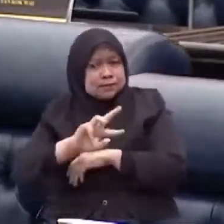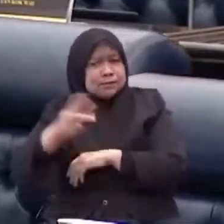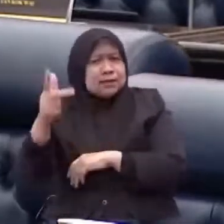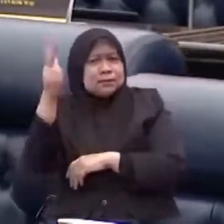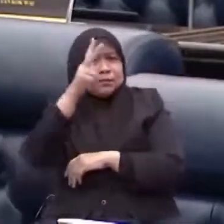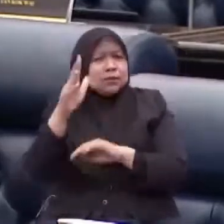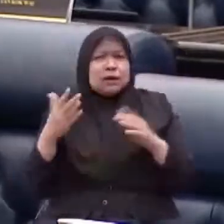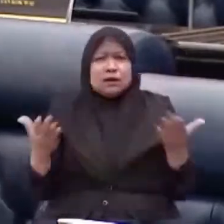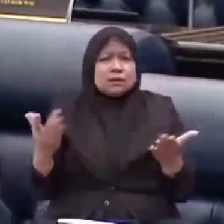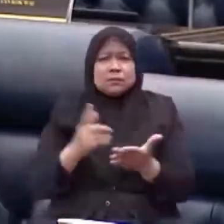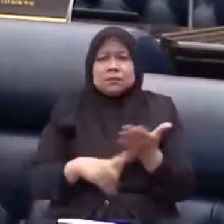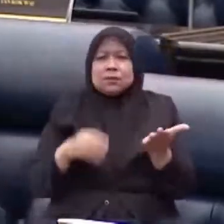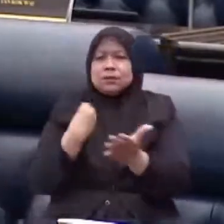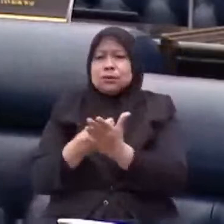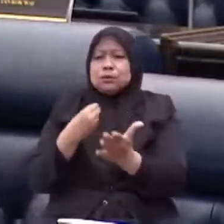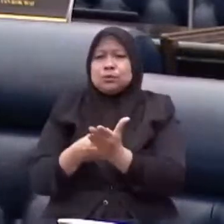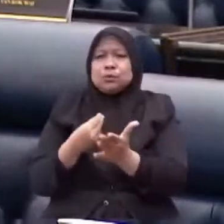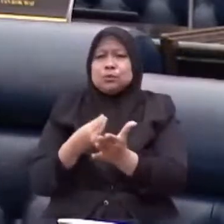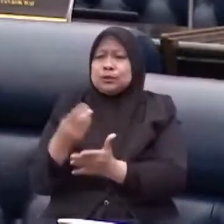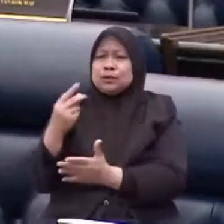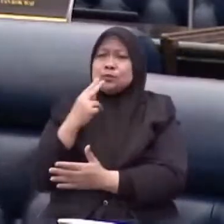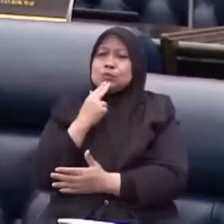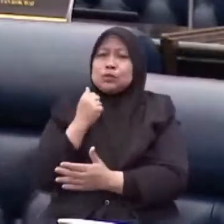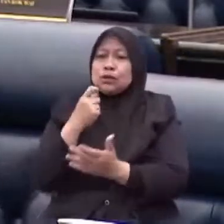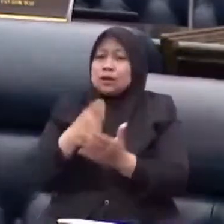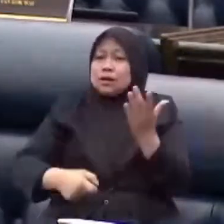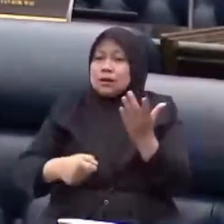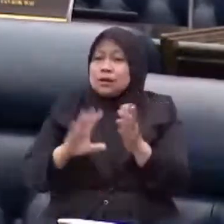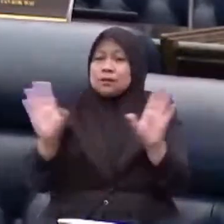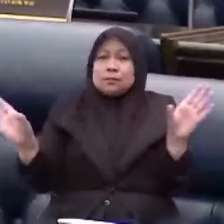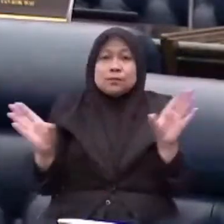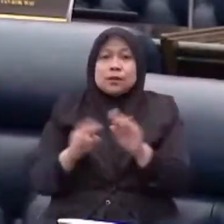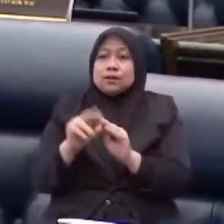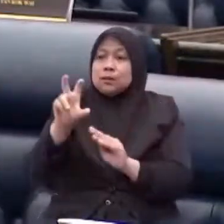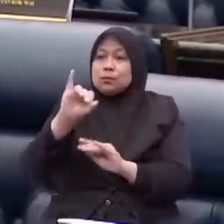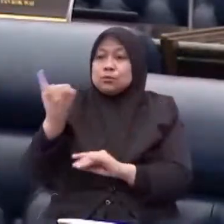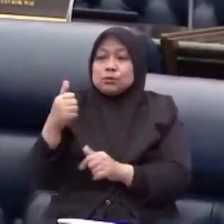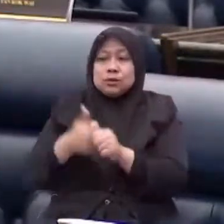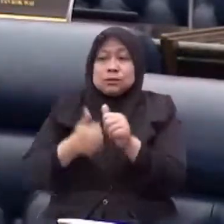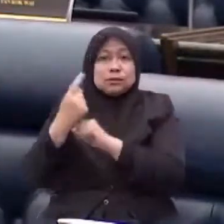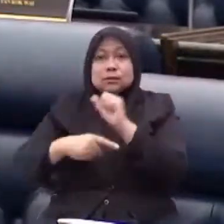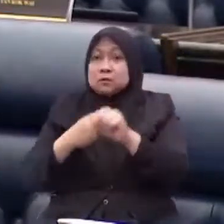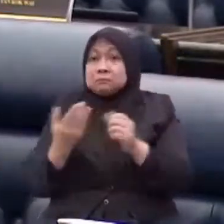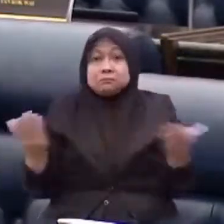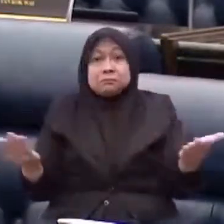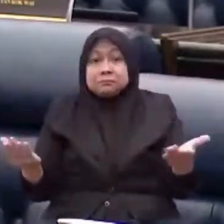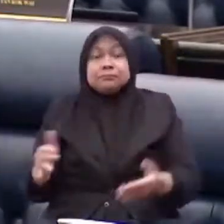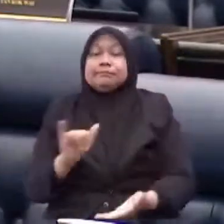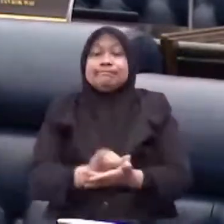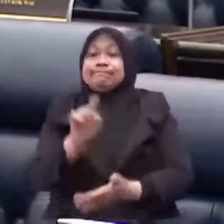berbuka Apa jadi kepada dana khas melalui Cukai gula yang berjumlah 30 juta